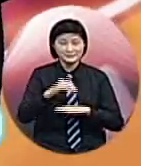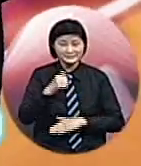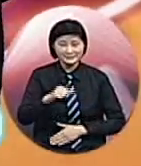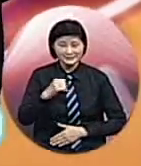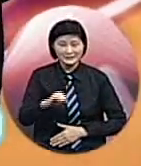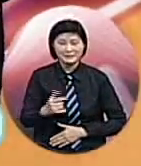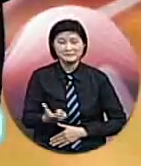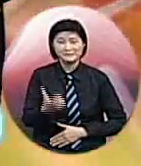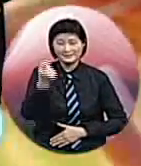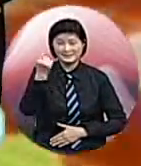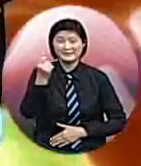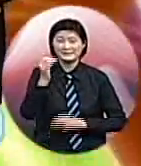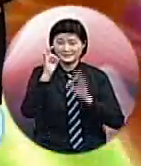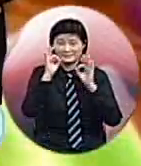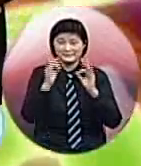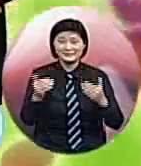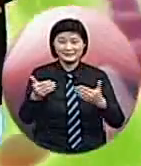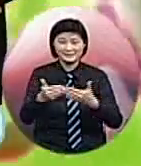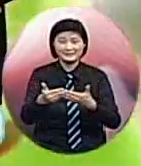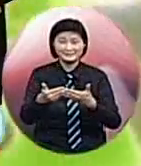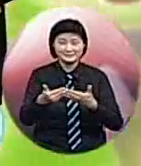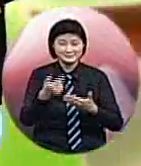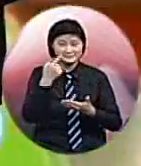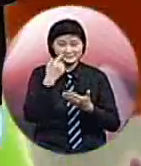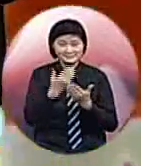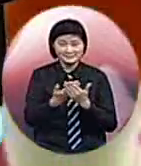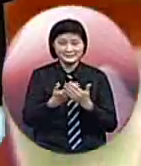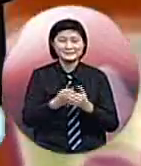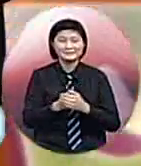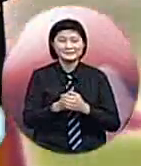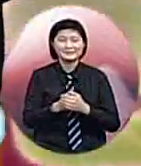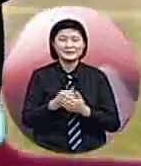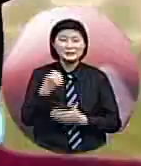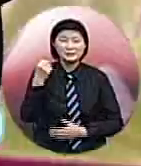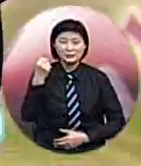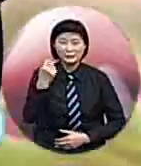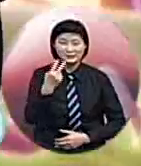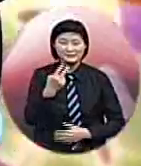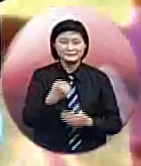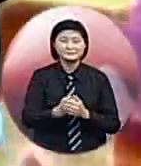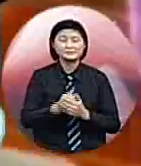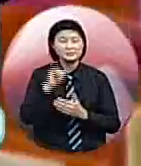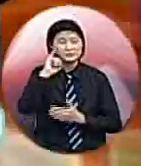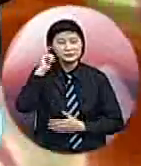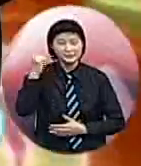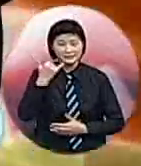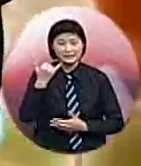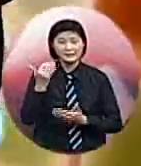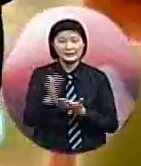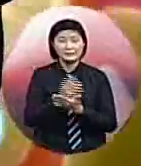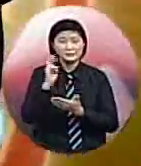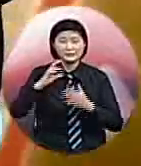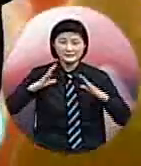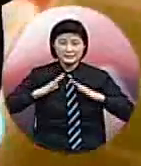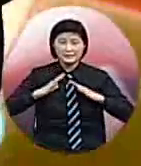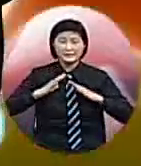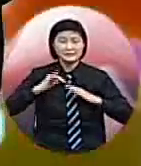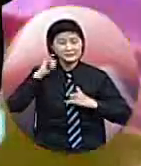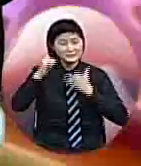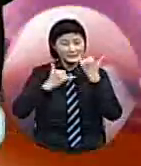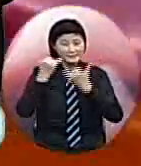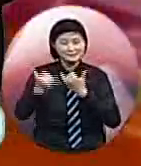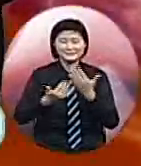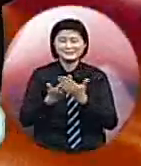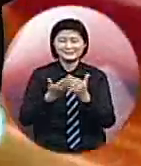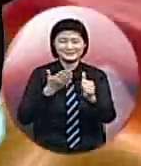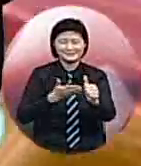네. 빨리 또. 예, 알아보시고요. 그리고 또, 예, 그리고 또 네. 전화 우리 나눔 노래자랑에 소식 수시로 주시고요.